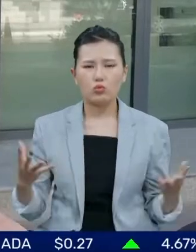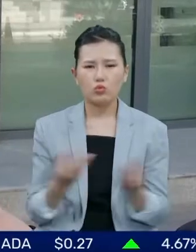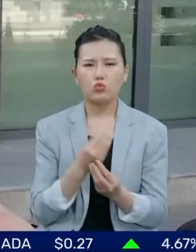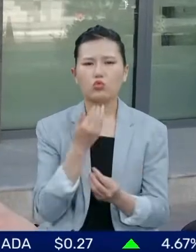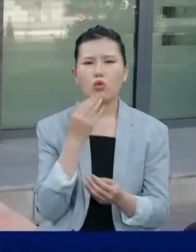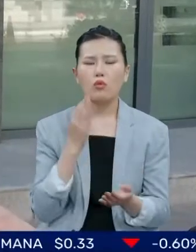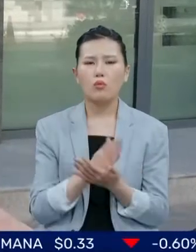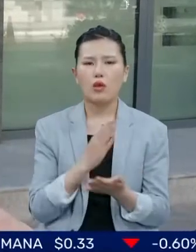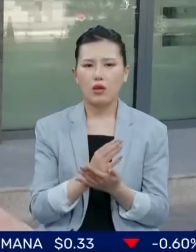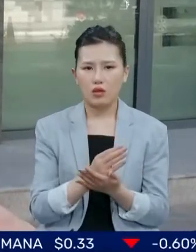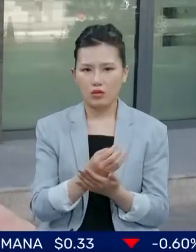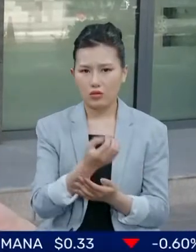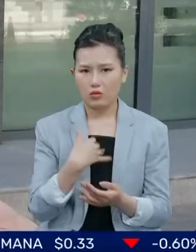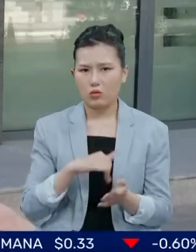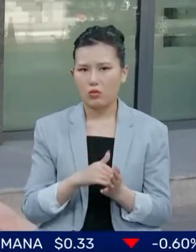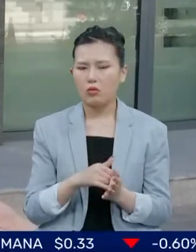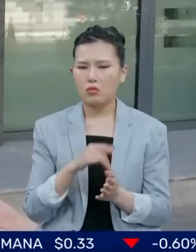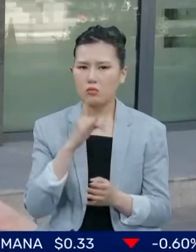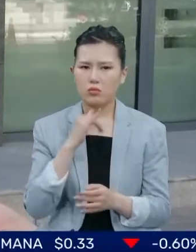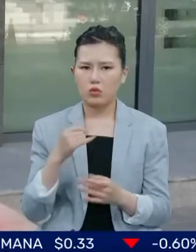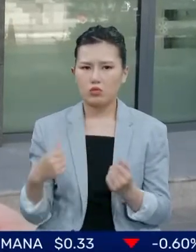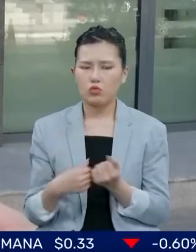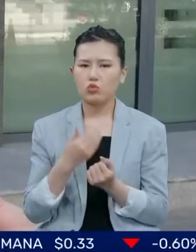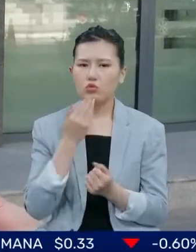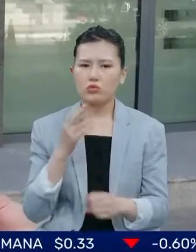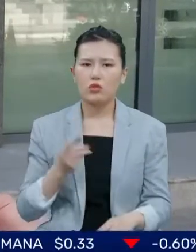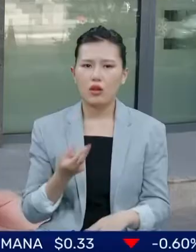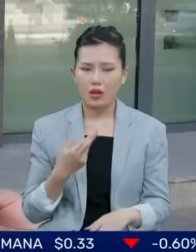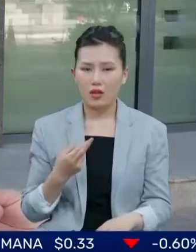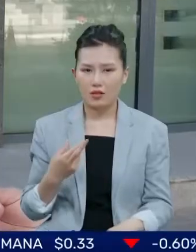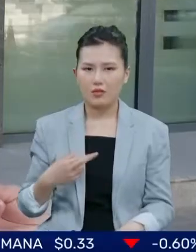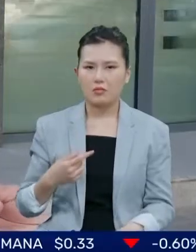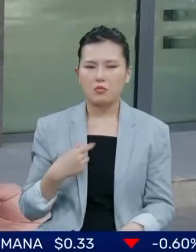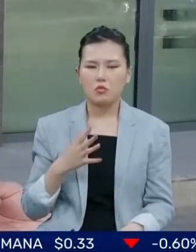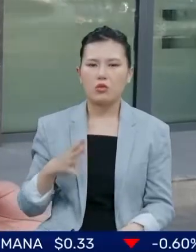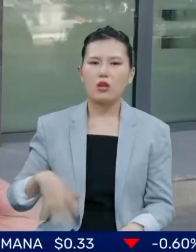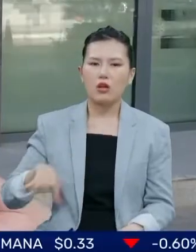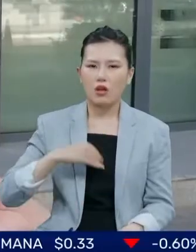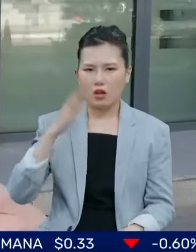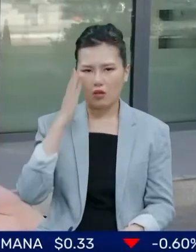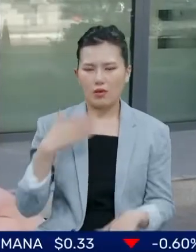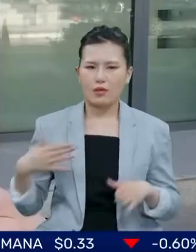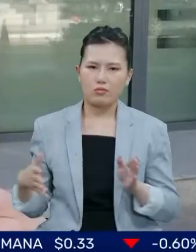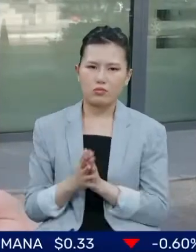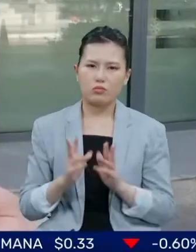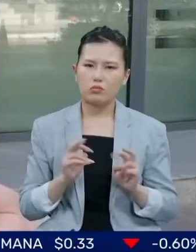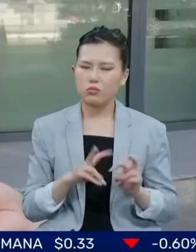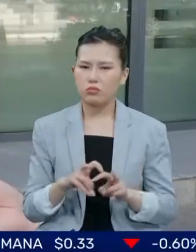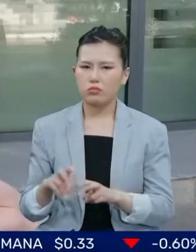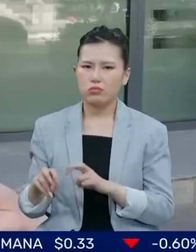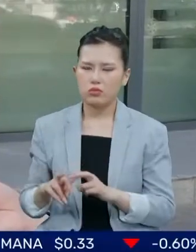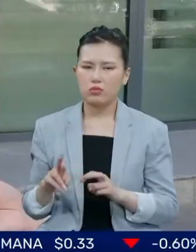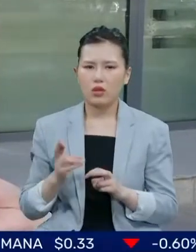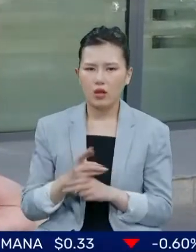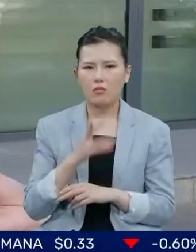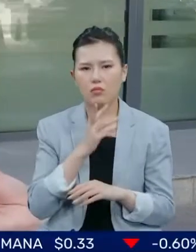нь би за энэ цөөхөн байгаа юм байна. Яагаад ингэсэн болоо гэж судалж үзээд бид нар явж байгаа эцэг эхчүүд тэгээд шалгаад энийг ингэ шалгаач